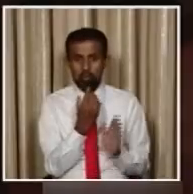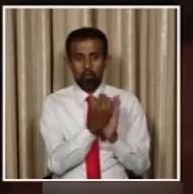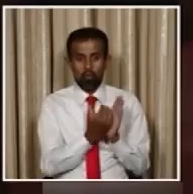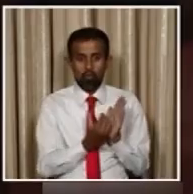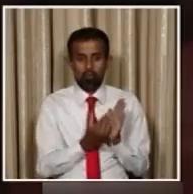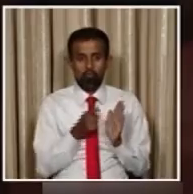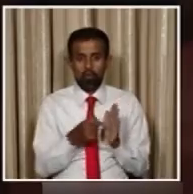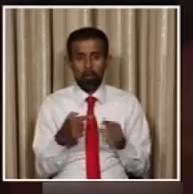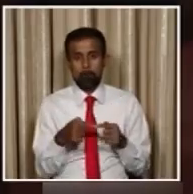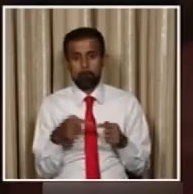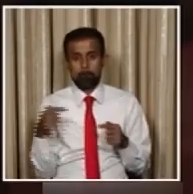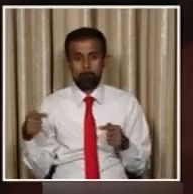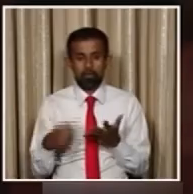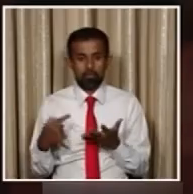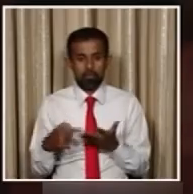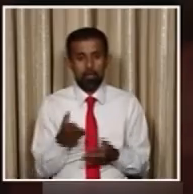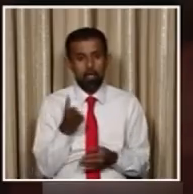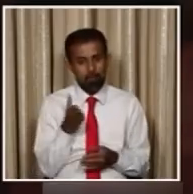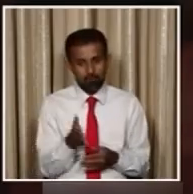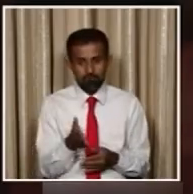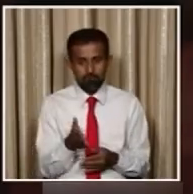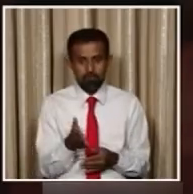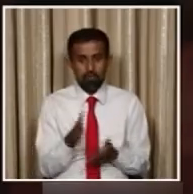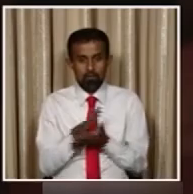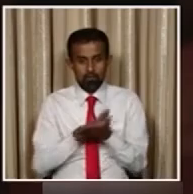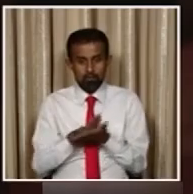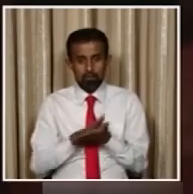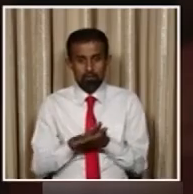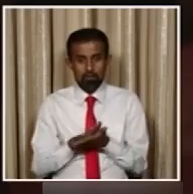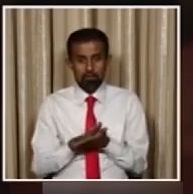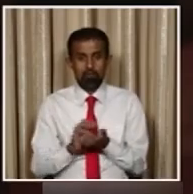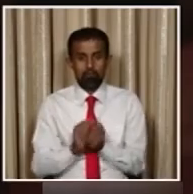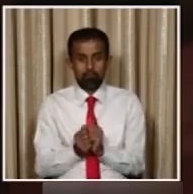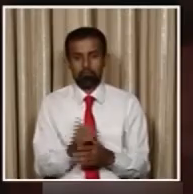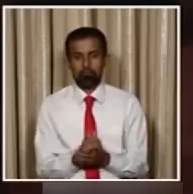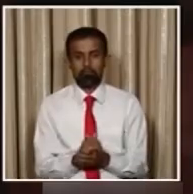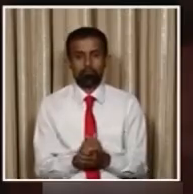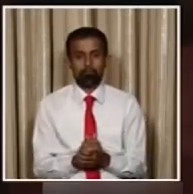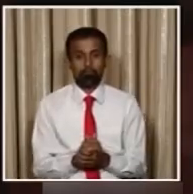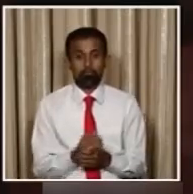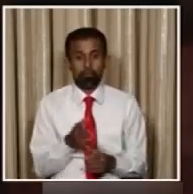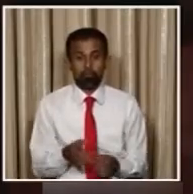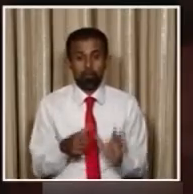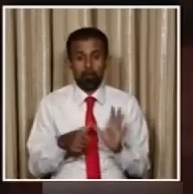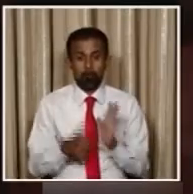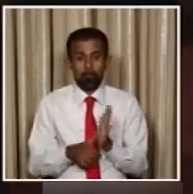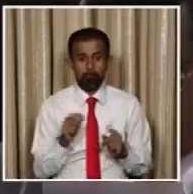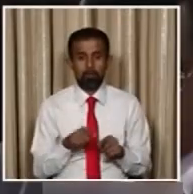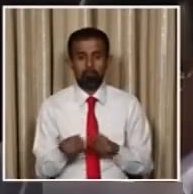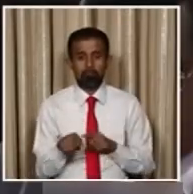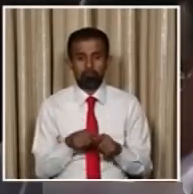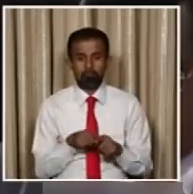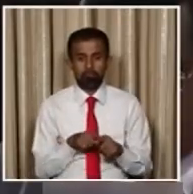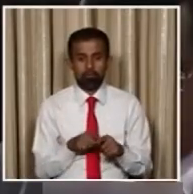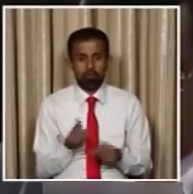ව්‍යවස්ථාවට පටහැනි කරුණු තියෙනවා. ඒක හැබැයි නිවැරදි කර ගැනීම සඳහා සංශෝධන ඉදිරිපත් කළා තියෙනවා. මේ පනත අපි නිවැරදිව ගෙනල්ලා තියෙනවා.